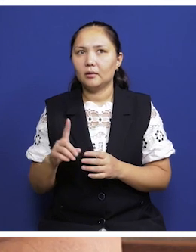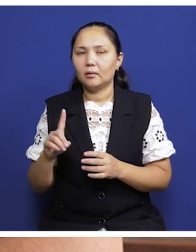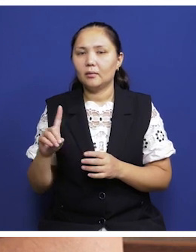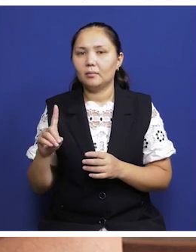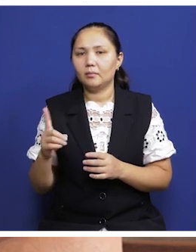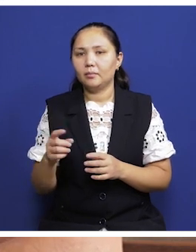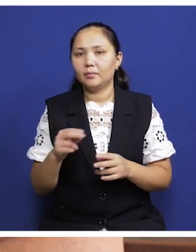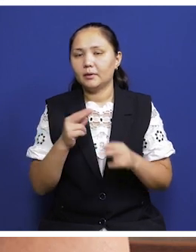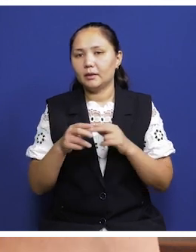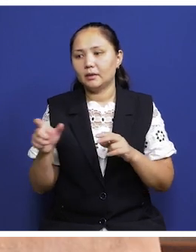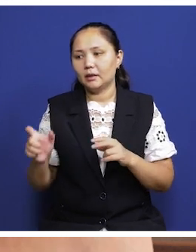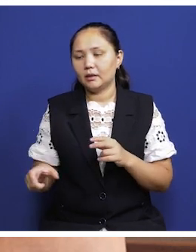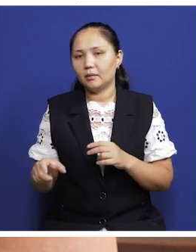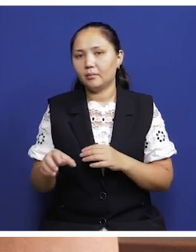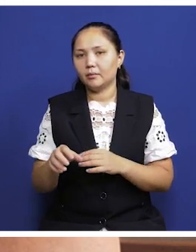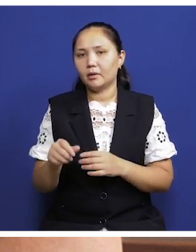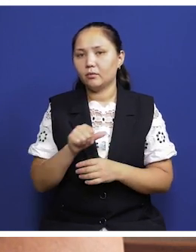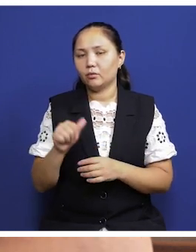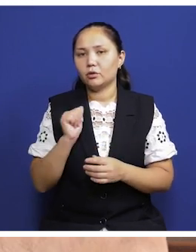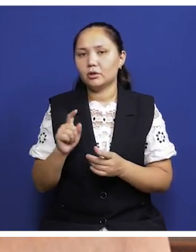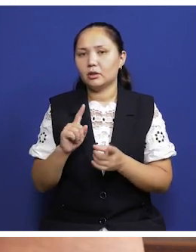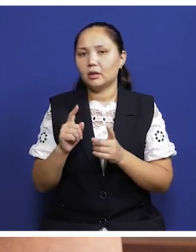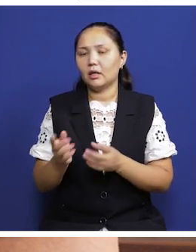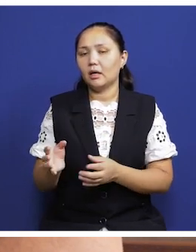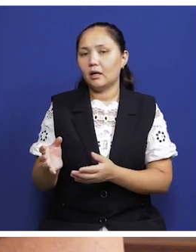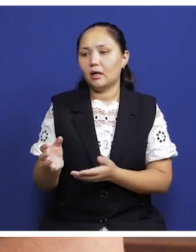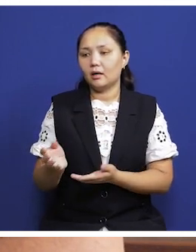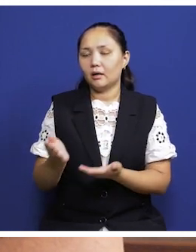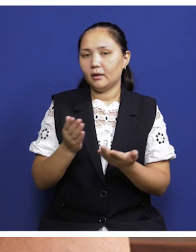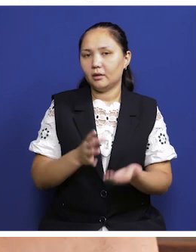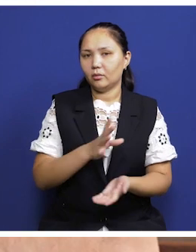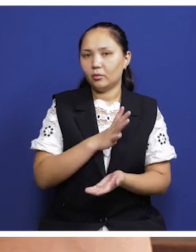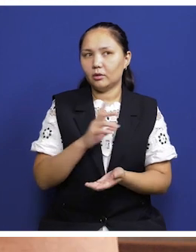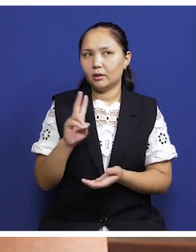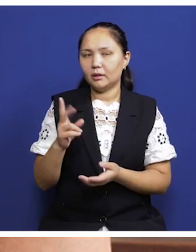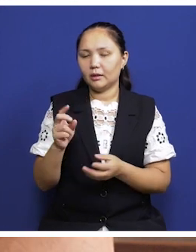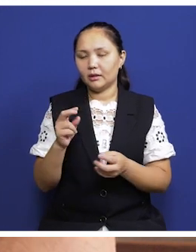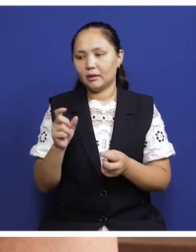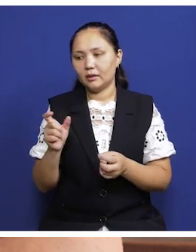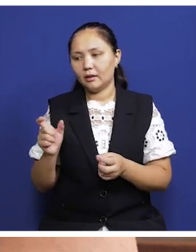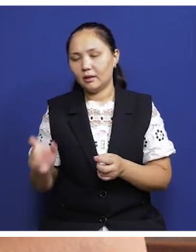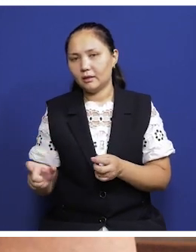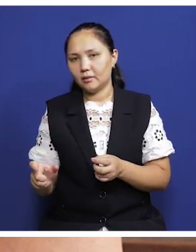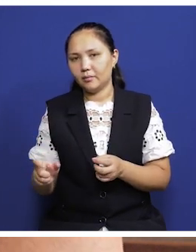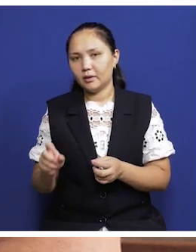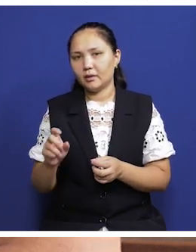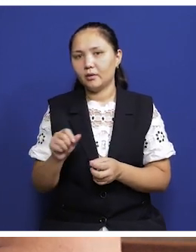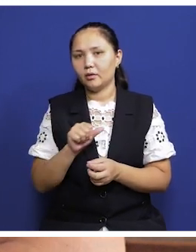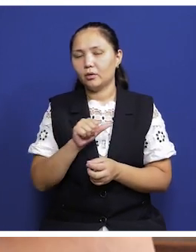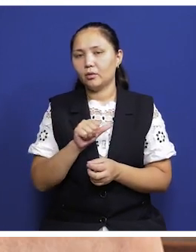қайтарды 22 жылы. 23 жылы тағы да екі шаруа қожалығымыз өздері ерікті түрде